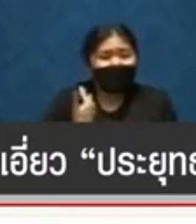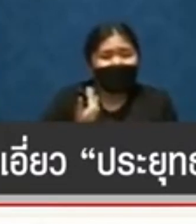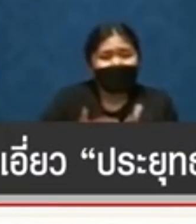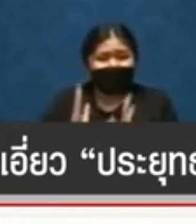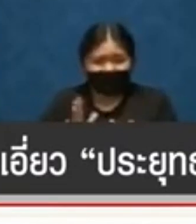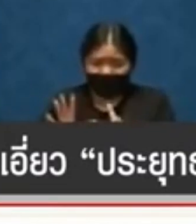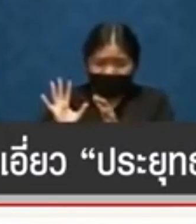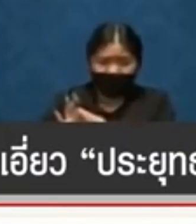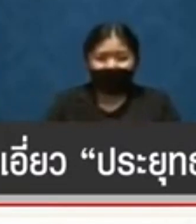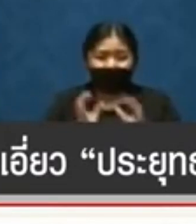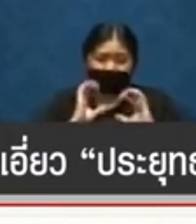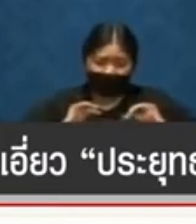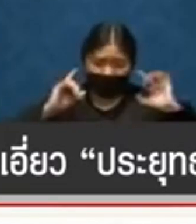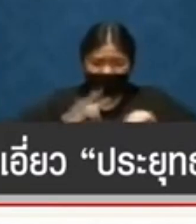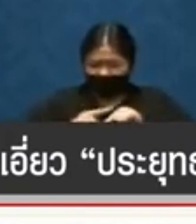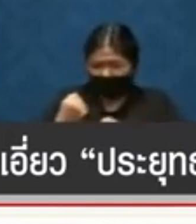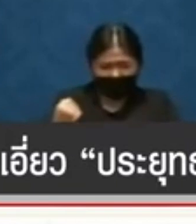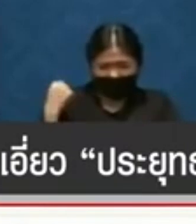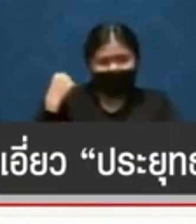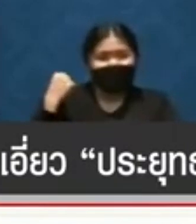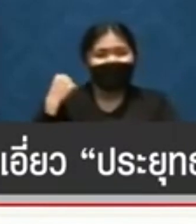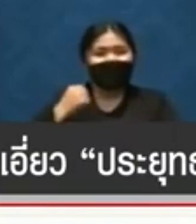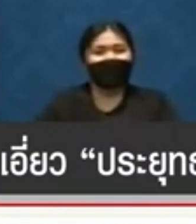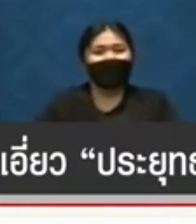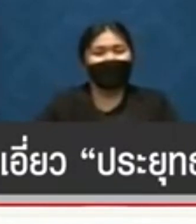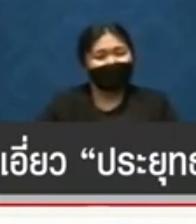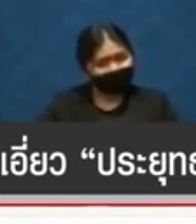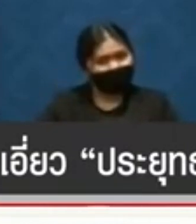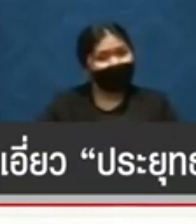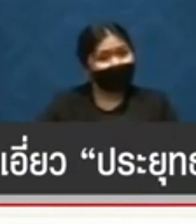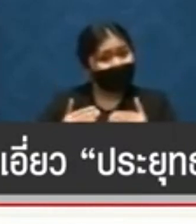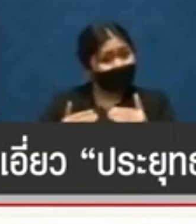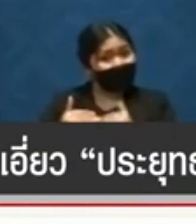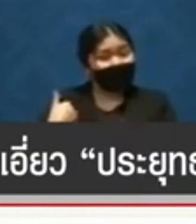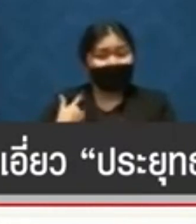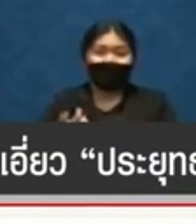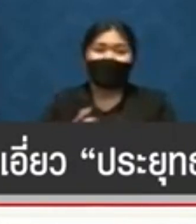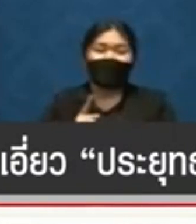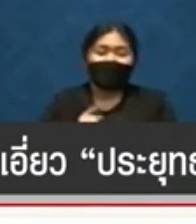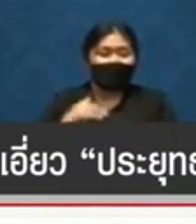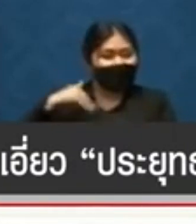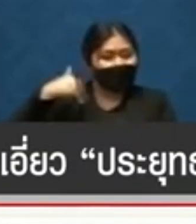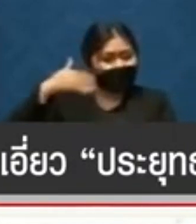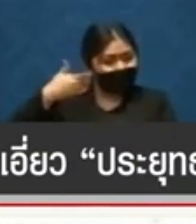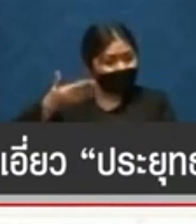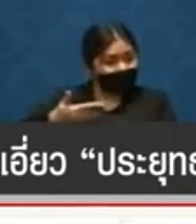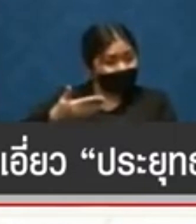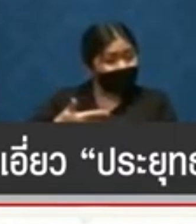70,000ไร่วงเงิน 1.5หมื่นล้านเหรียญสหรัฐเป็นศูนย์รวมอุตสาหกรรมความบันเทิง